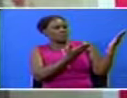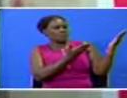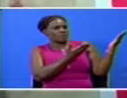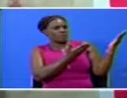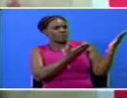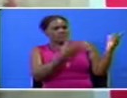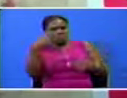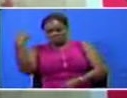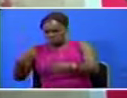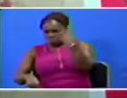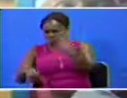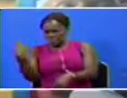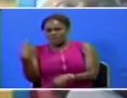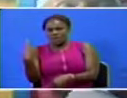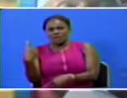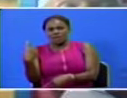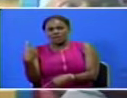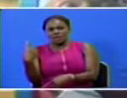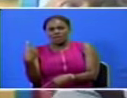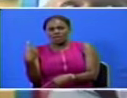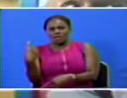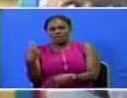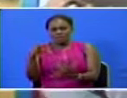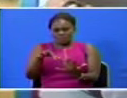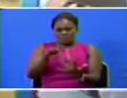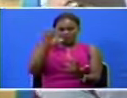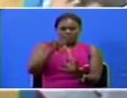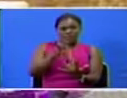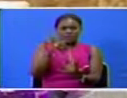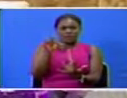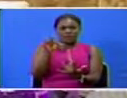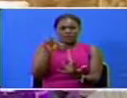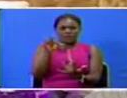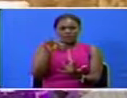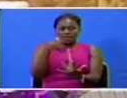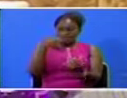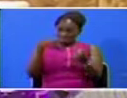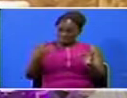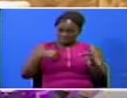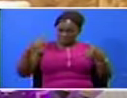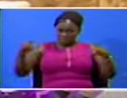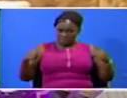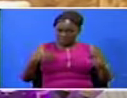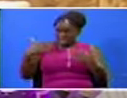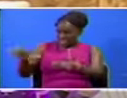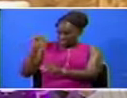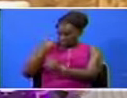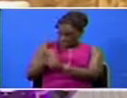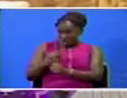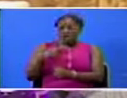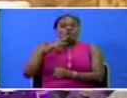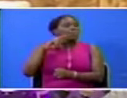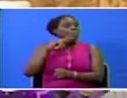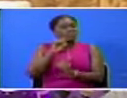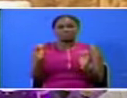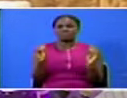aliwanyoa wapinzani wake bila maji katika kura za mchujo. Kifanikiwa, lasha sitawaja hii kazi.